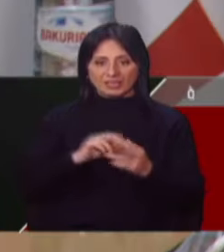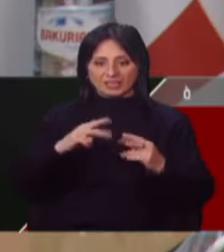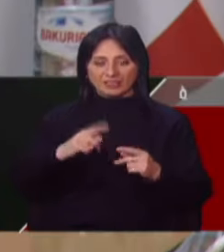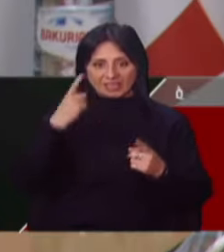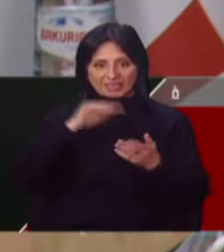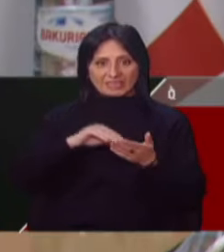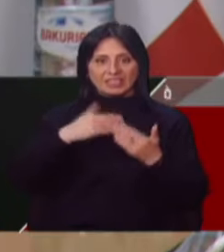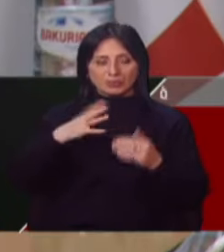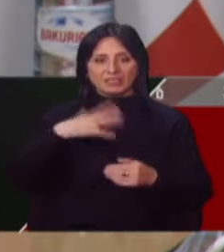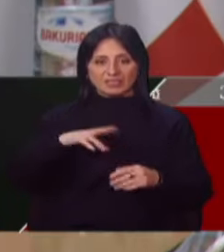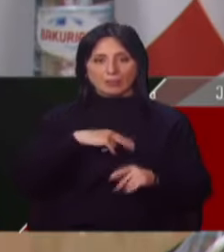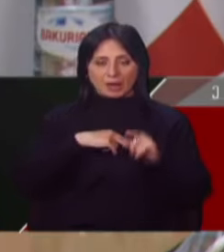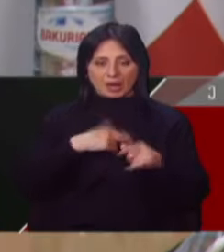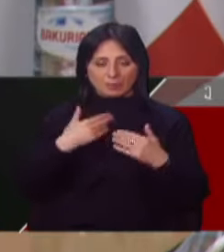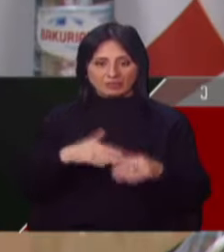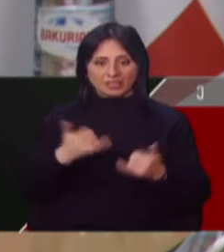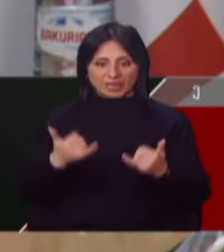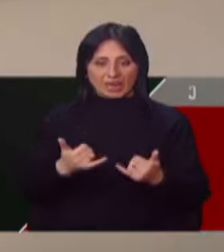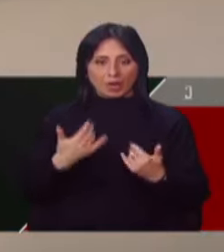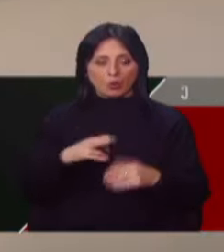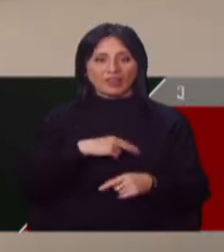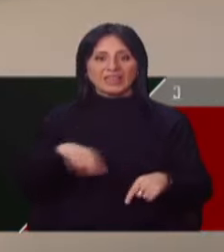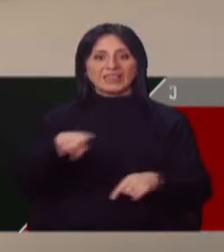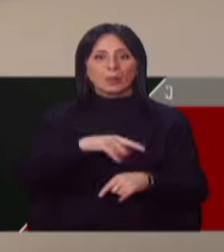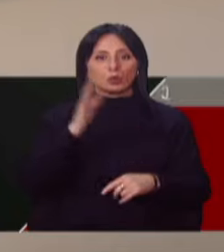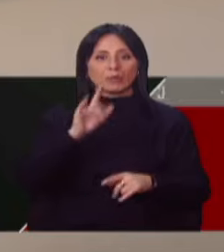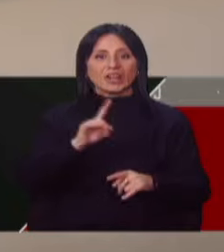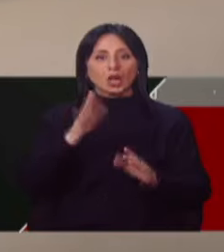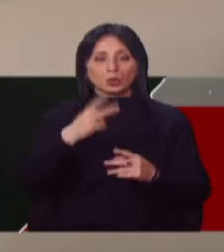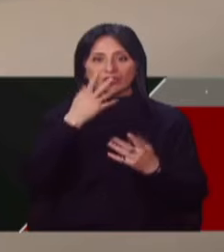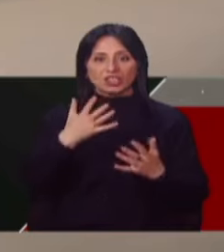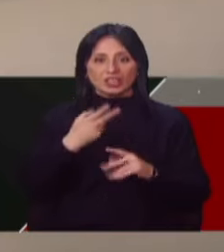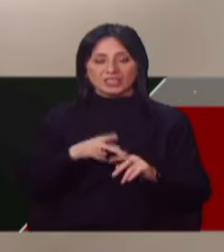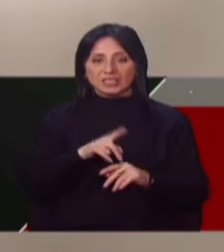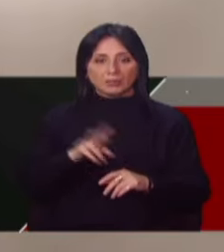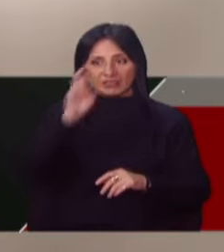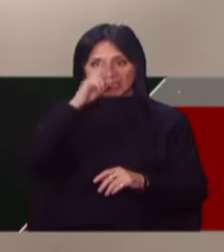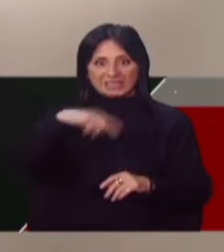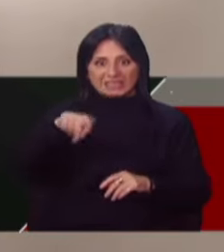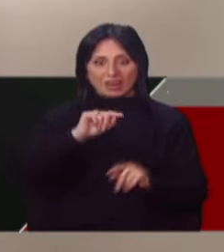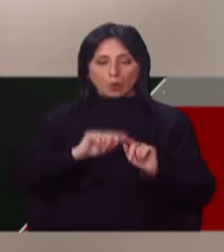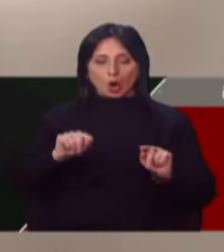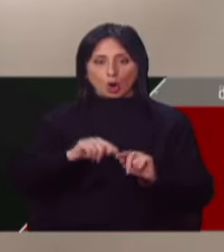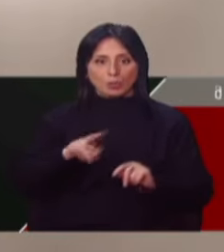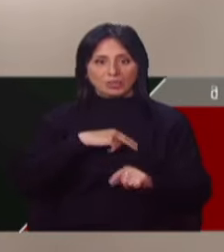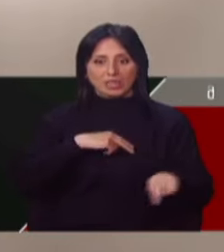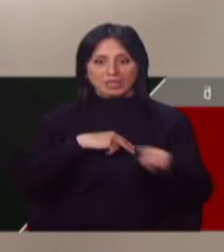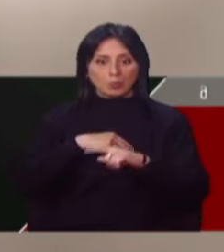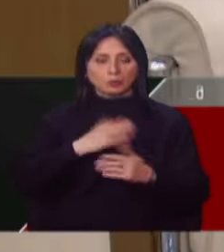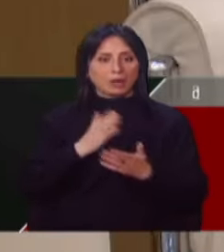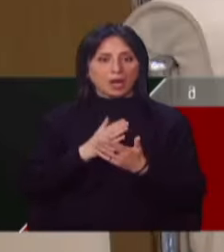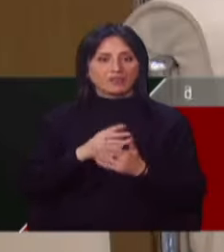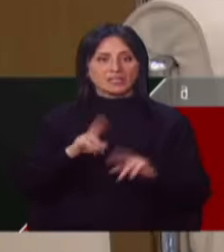უკვე ინიცირებულია საქართველოს პარლამენტში. Ახლა ჯერი დეპუტატებზეა, თუმცა რაც უკვე ჩანს არის ის, რომ სახელისუფლებო და ოპოზიციონერ დეპუტატებს შორის